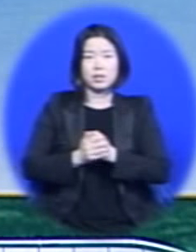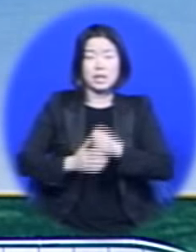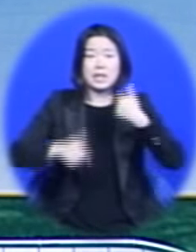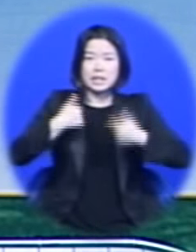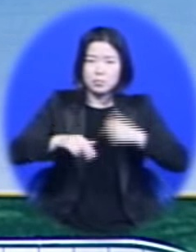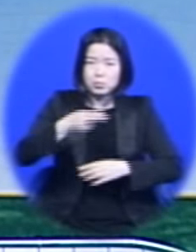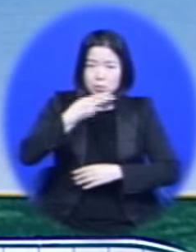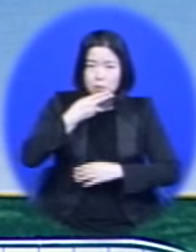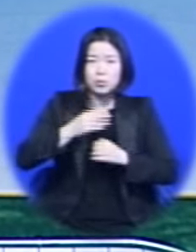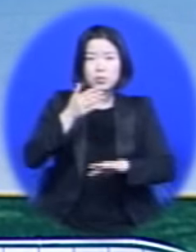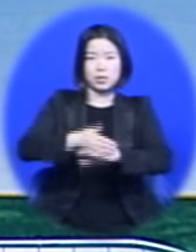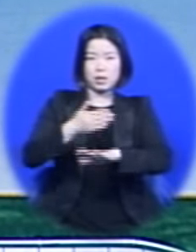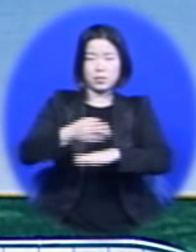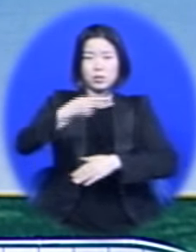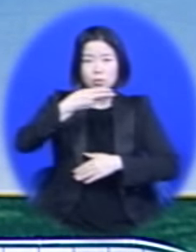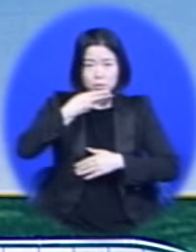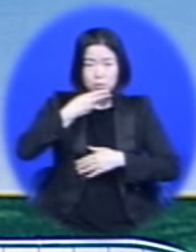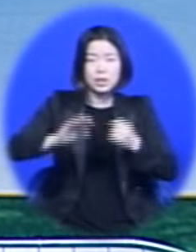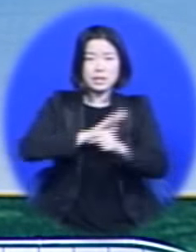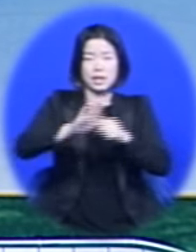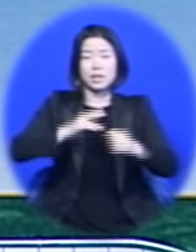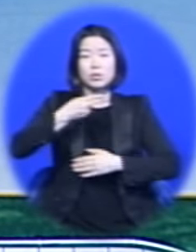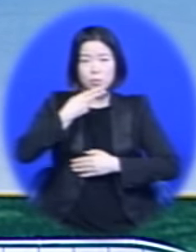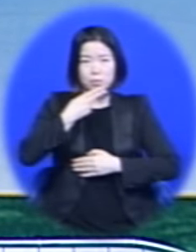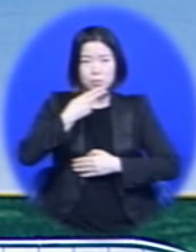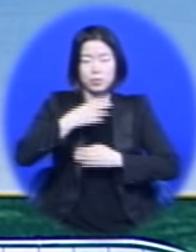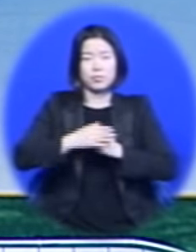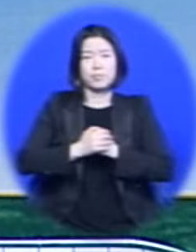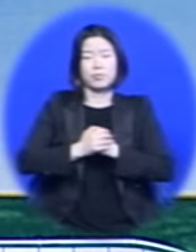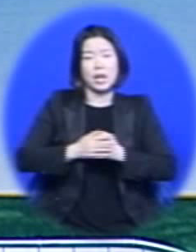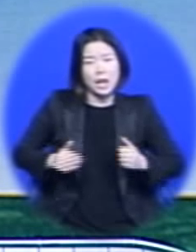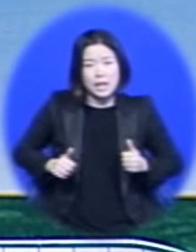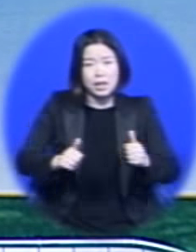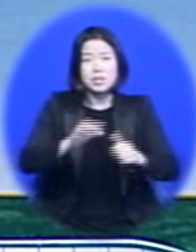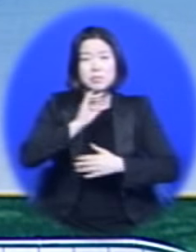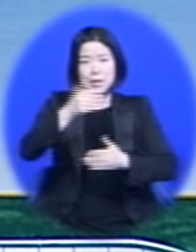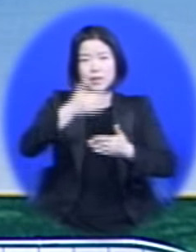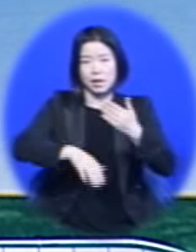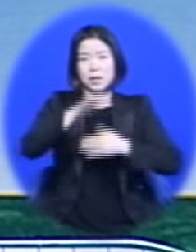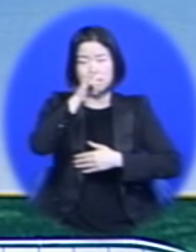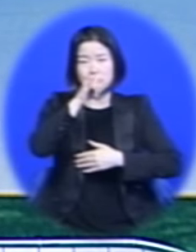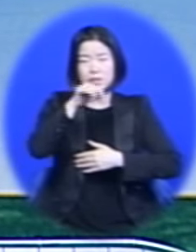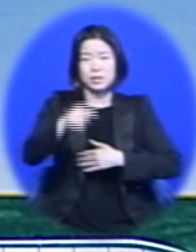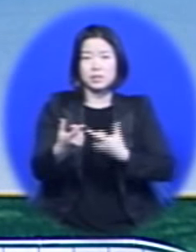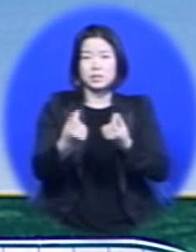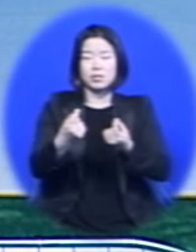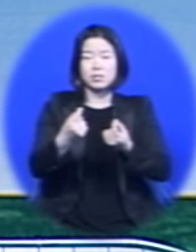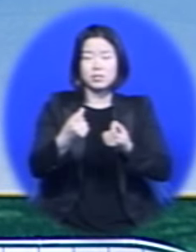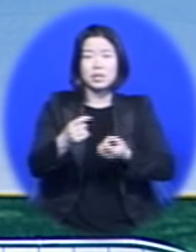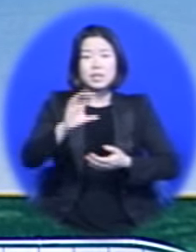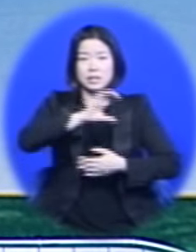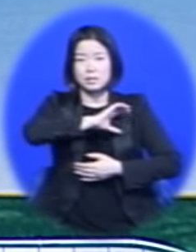기쁨도 없고 감사도 없고 사랑도 없고 열심만 남아있는 그런 그리스도인들을 꽤